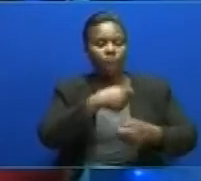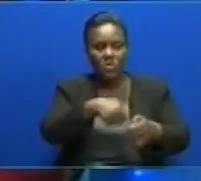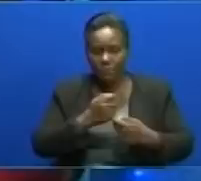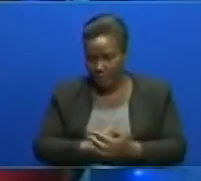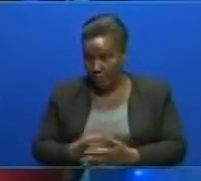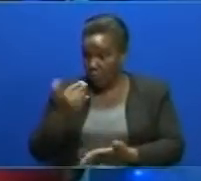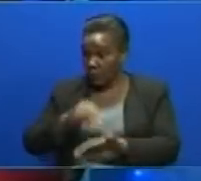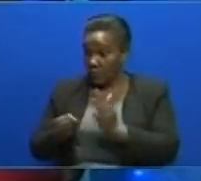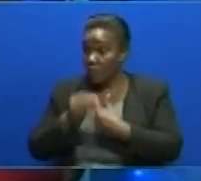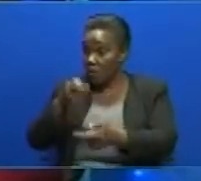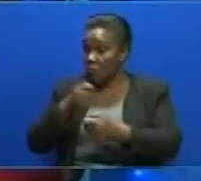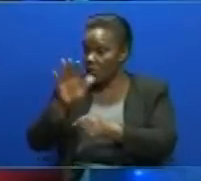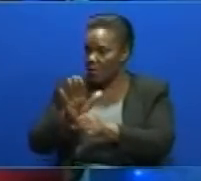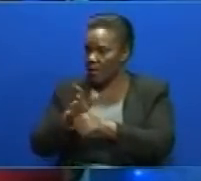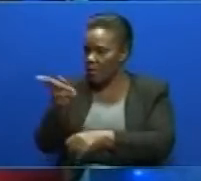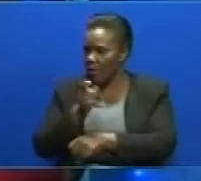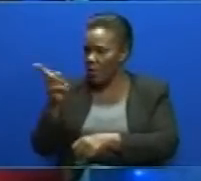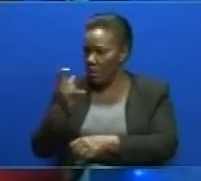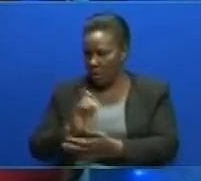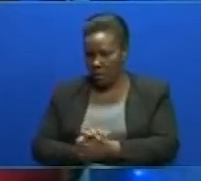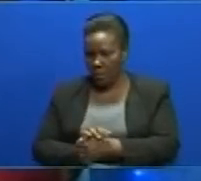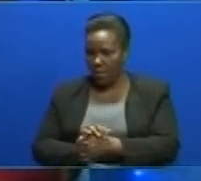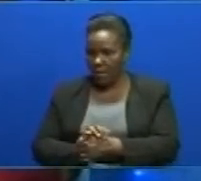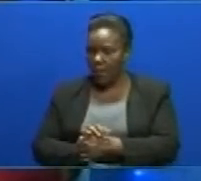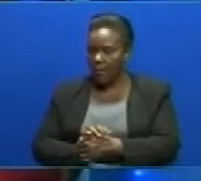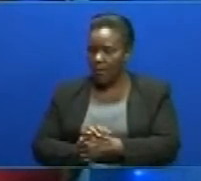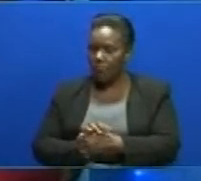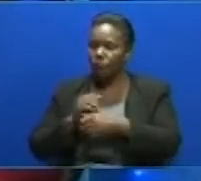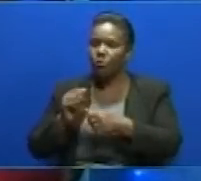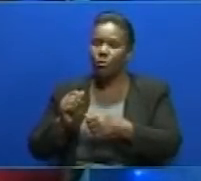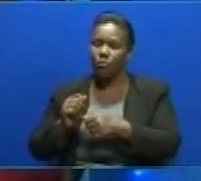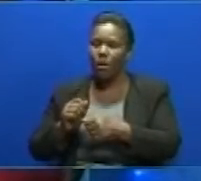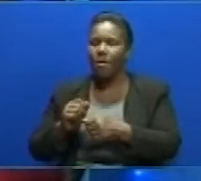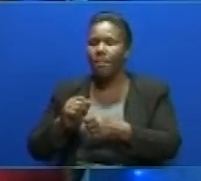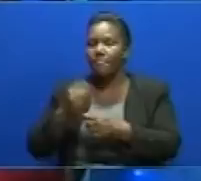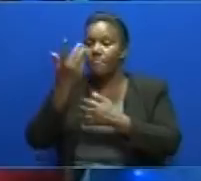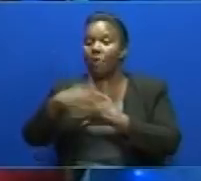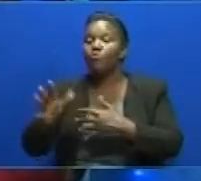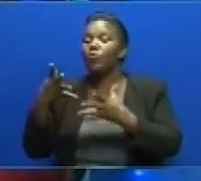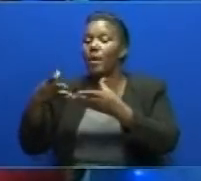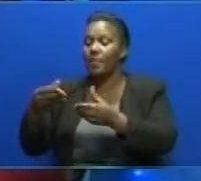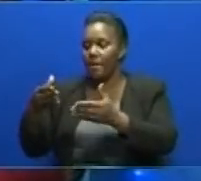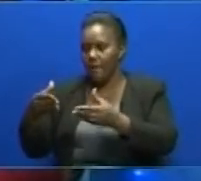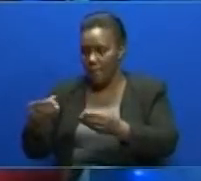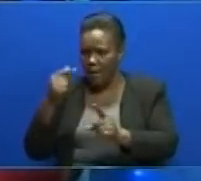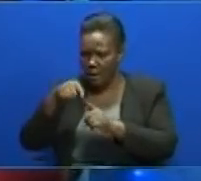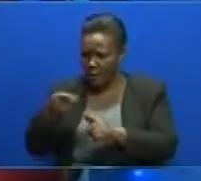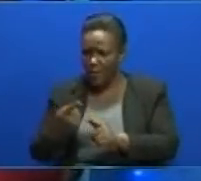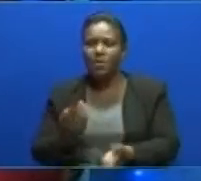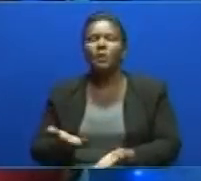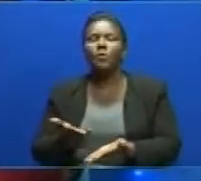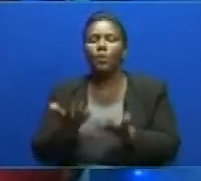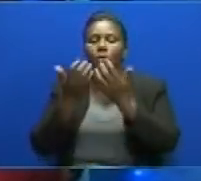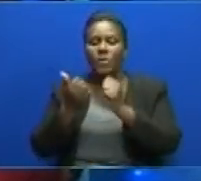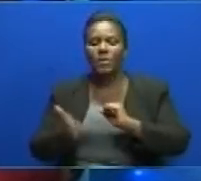fedha hizo katika msimu wa zao uliomalizika, ili kuwezesha mkulima kuanza maandalizi ya msimu mpya wa zao hilo bila ya kuwa